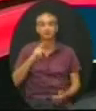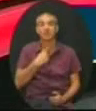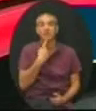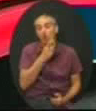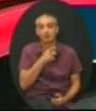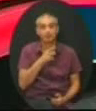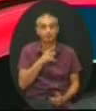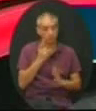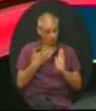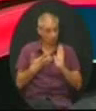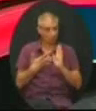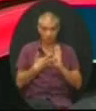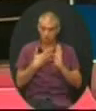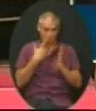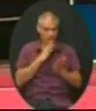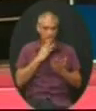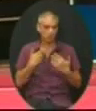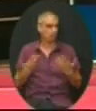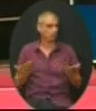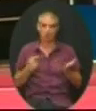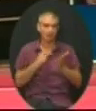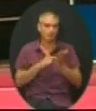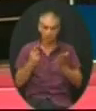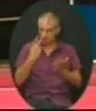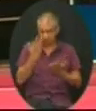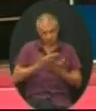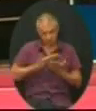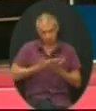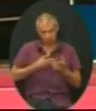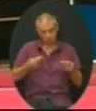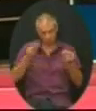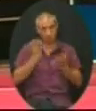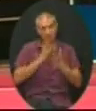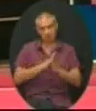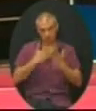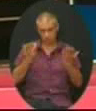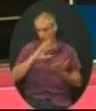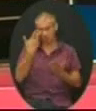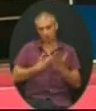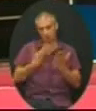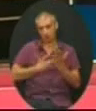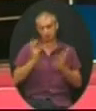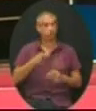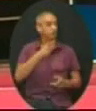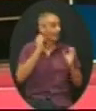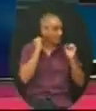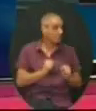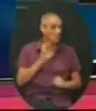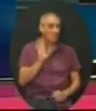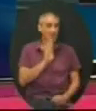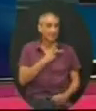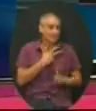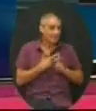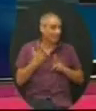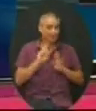ואומרים לך, החוקרים שאין שום בעיה, למה? כי הם רואים את כל הנערות, הם פתקו אותם, הם הכל ממוסמך. ואתה בטוח שנתניהו